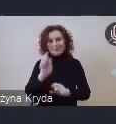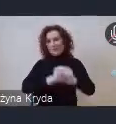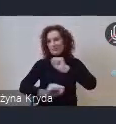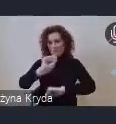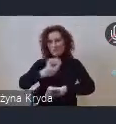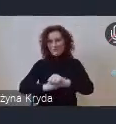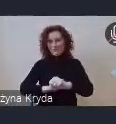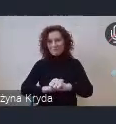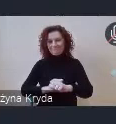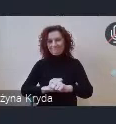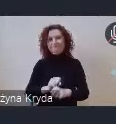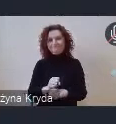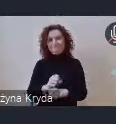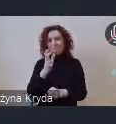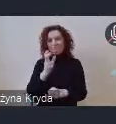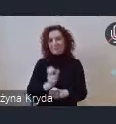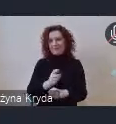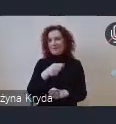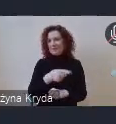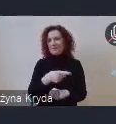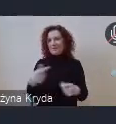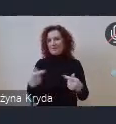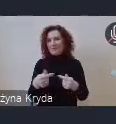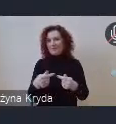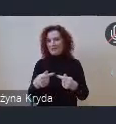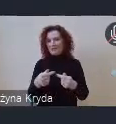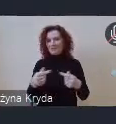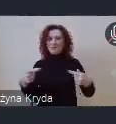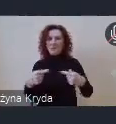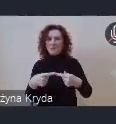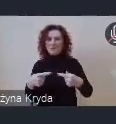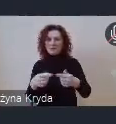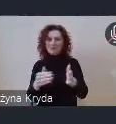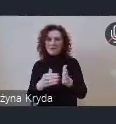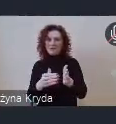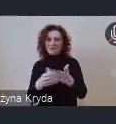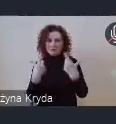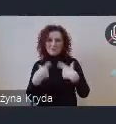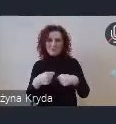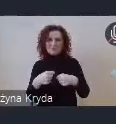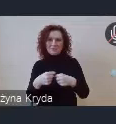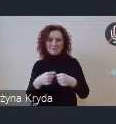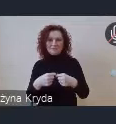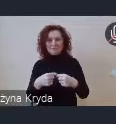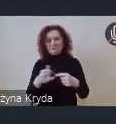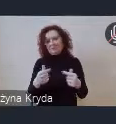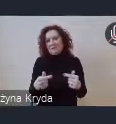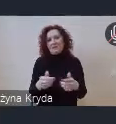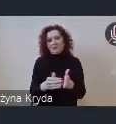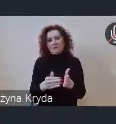ten obiekt również powinien być dostosowany do potrzeb osób w takim zakresie w jakim to oczywiście uzasadnienie